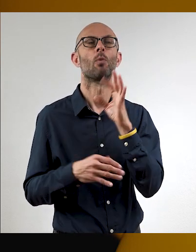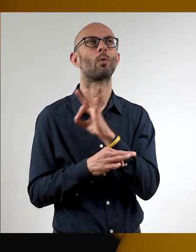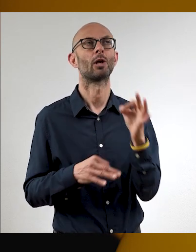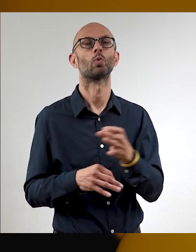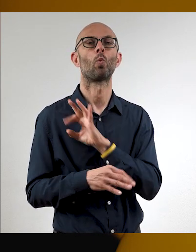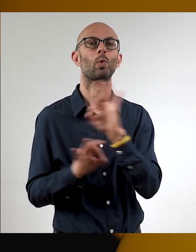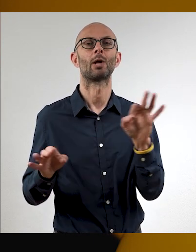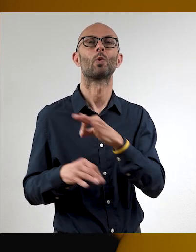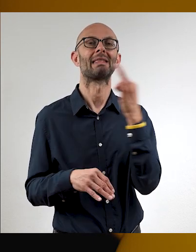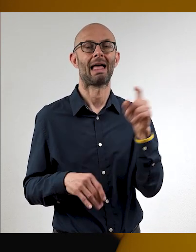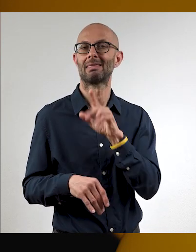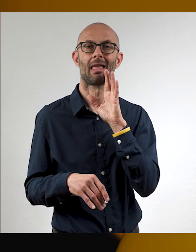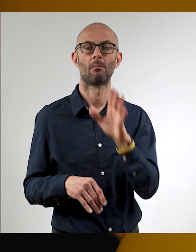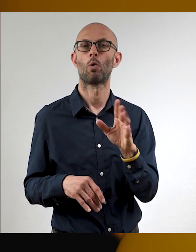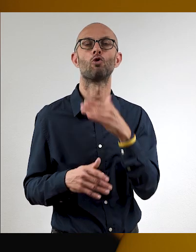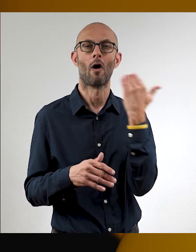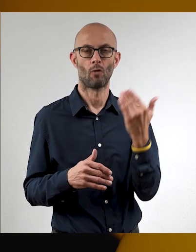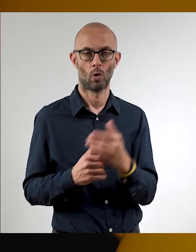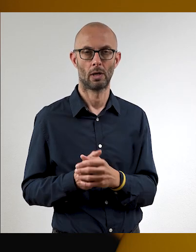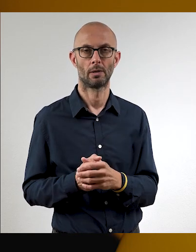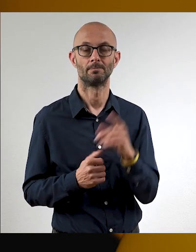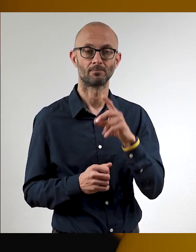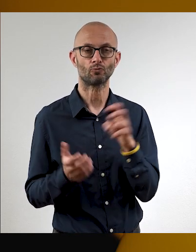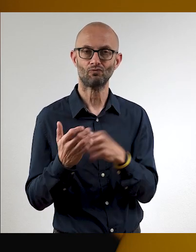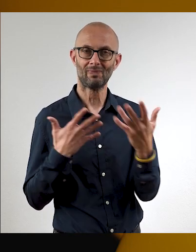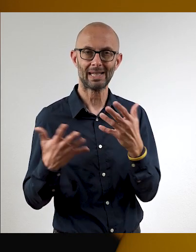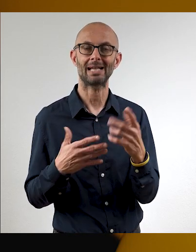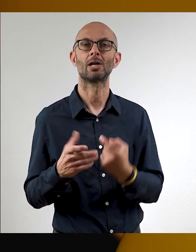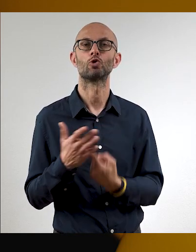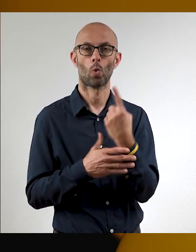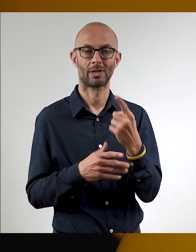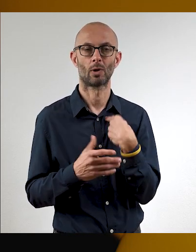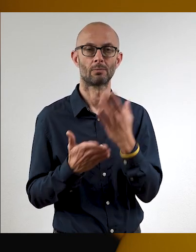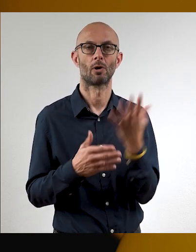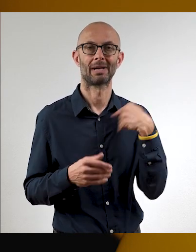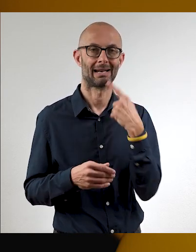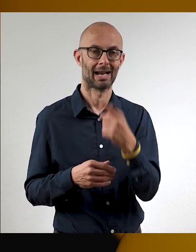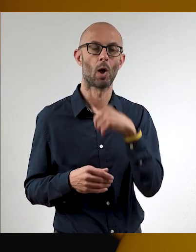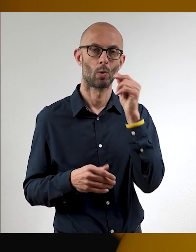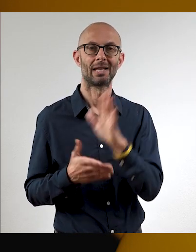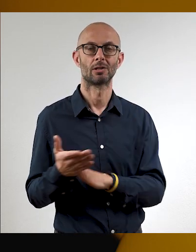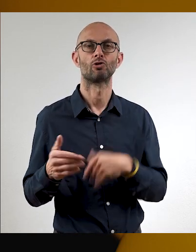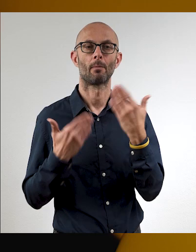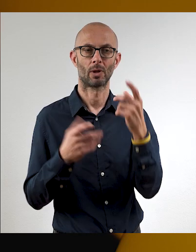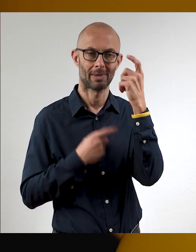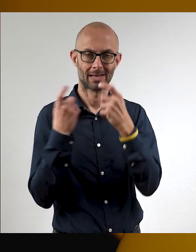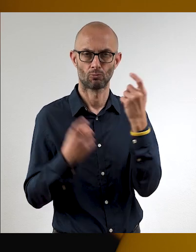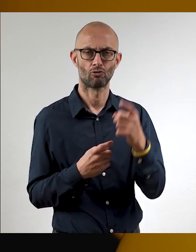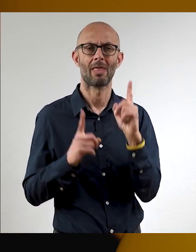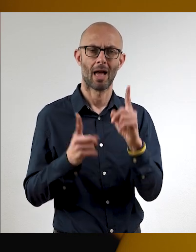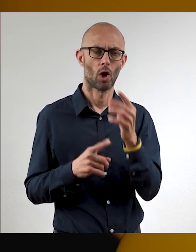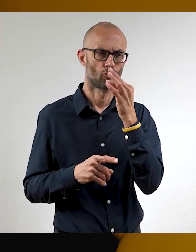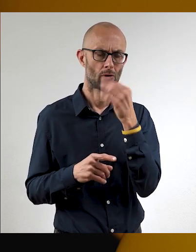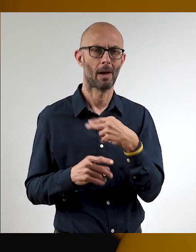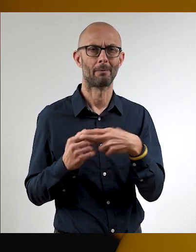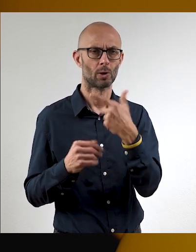dan, ne bo dovolj. Ne? In še nekaj se zgodi, kot sem že prej rekla, ne? Ljudje začnejo pa razmišljati, aha,